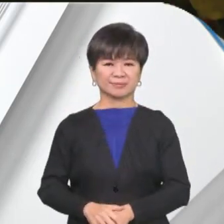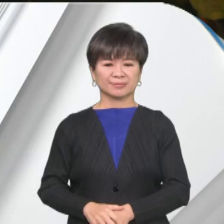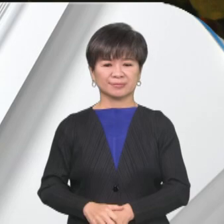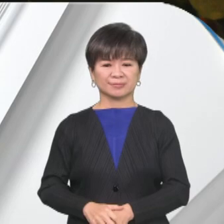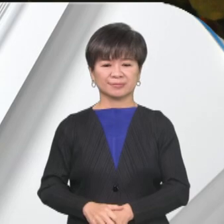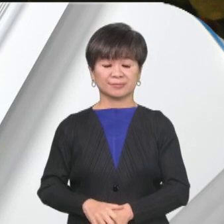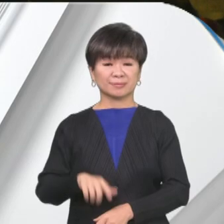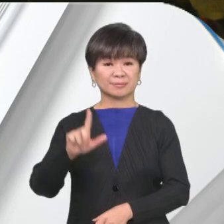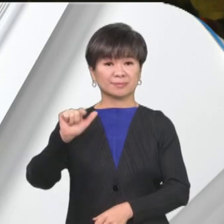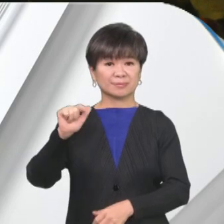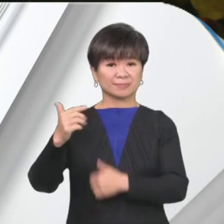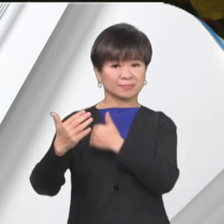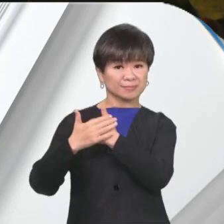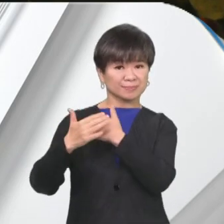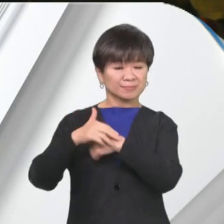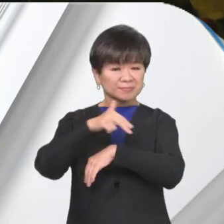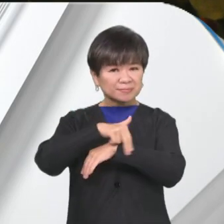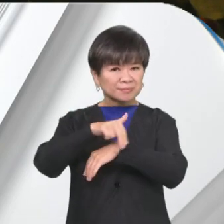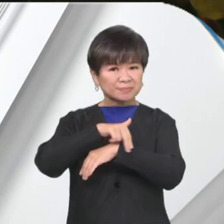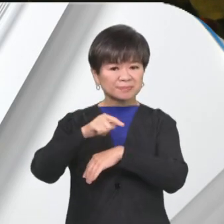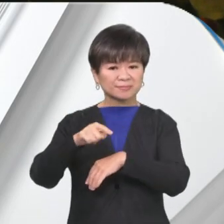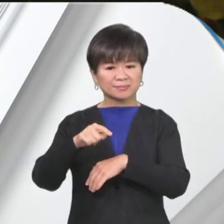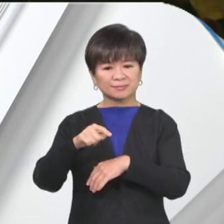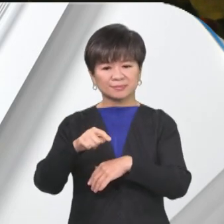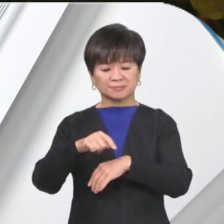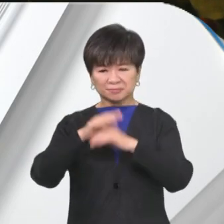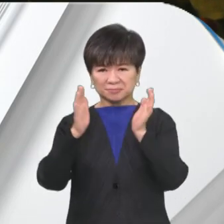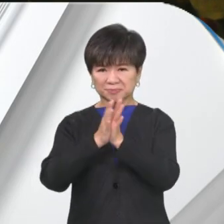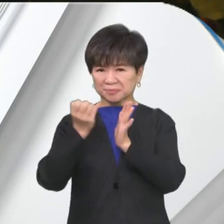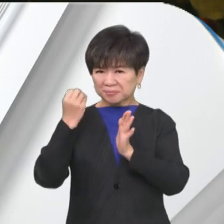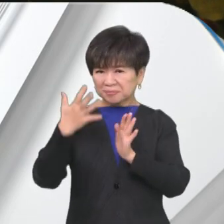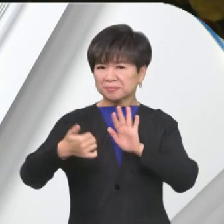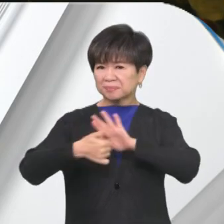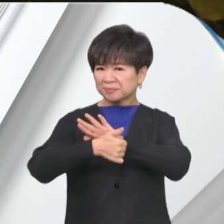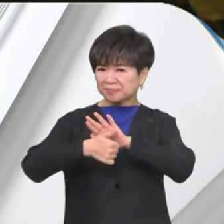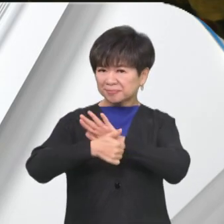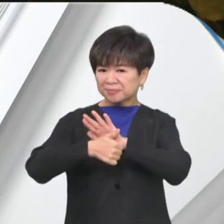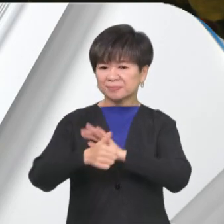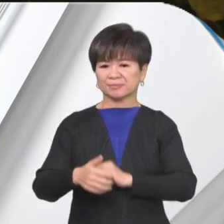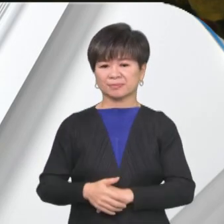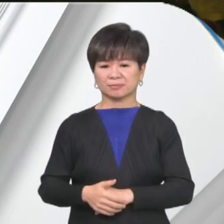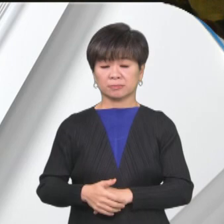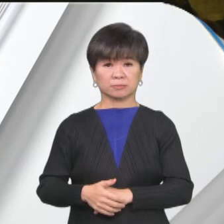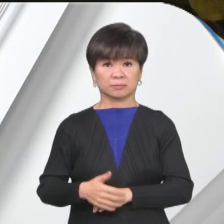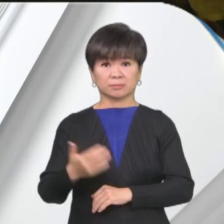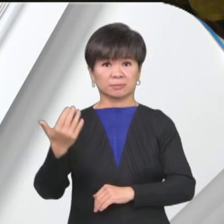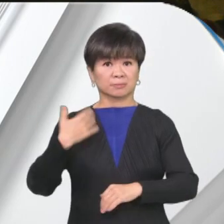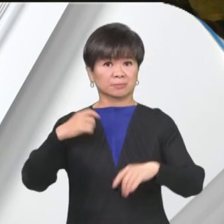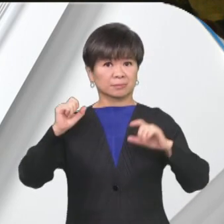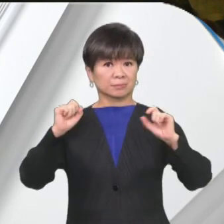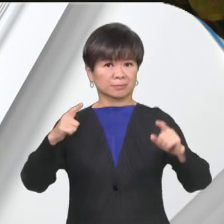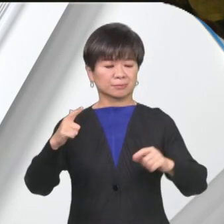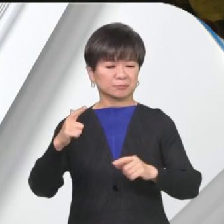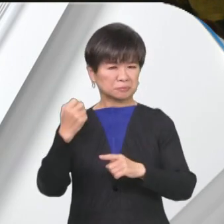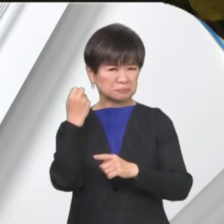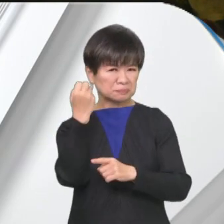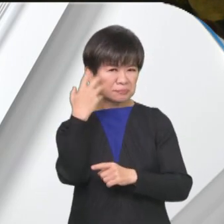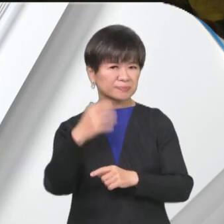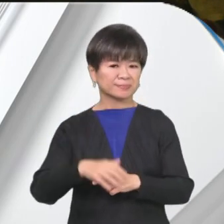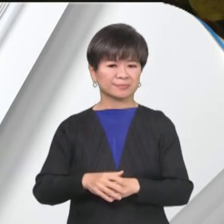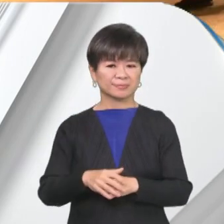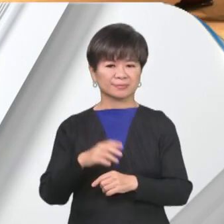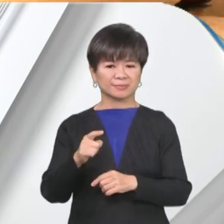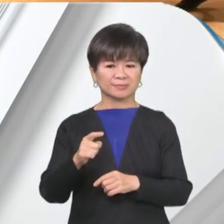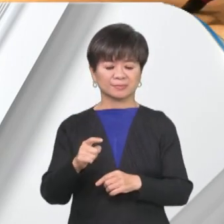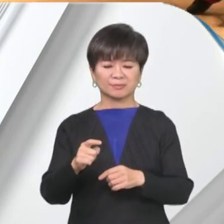帮我们量身定造哈一个全新的表演方式，突破了我们以前的表演的方式哦，这个就吸引了很